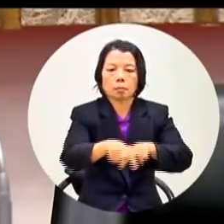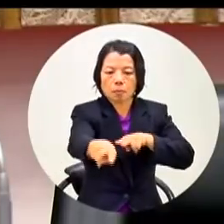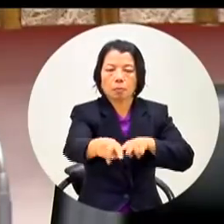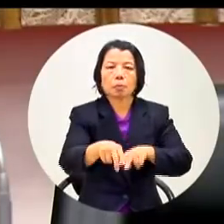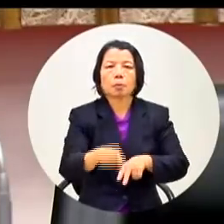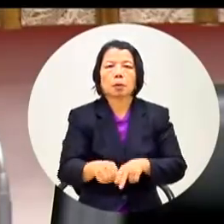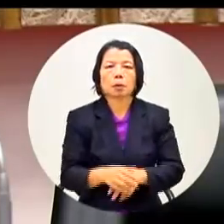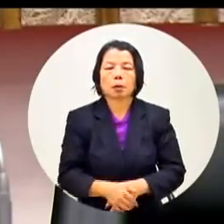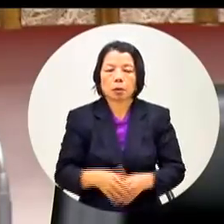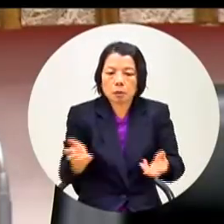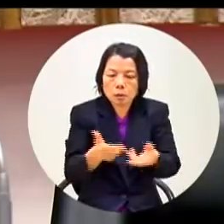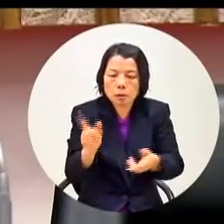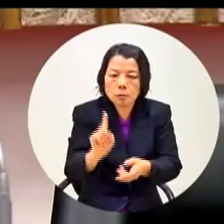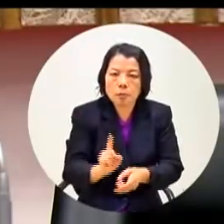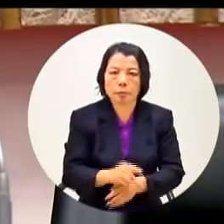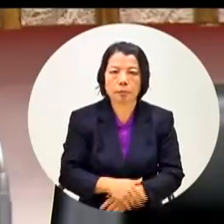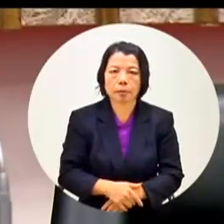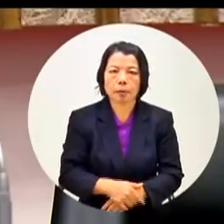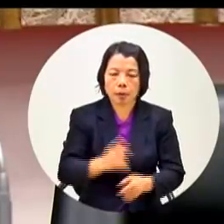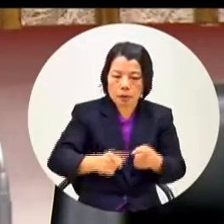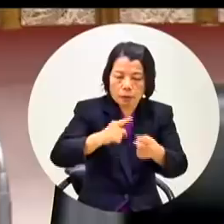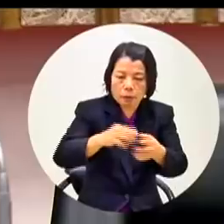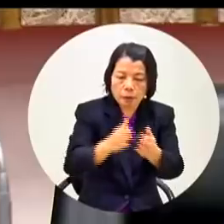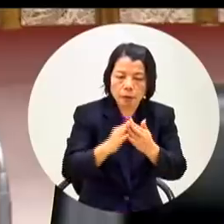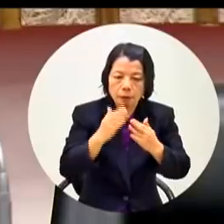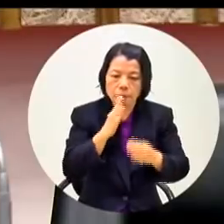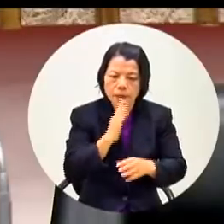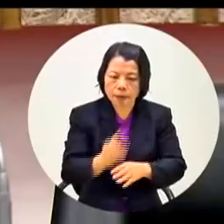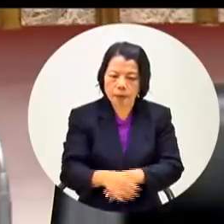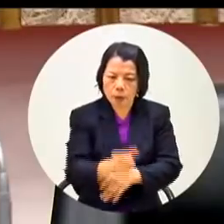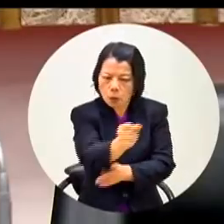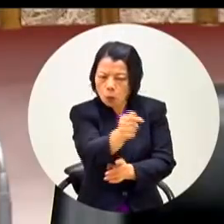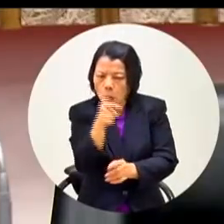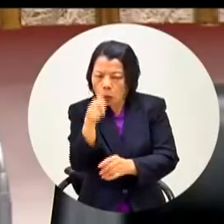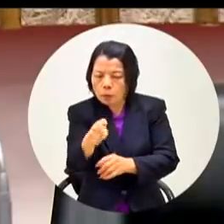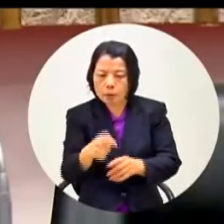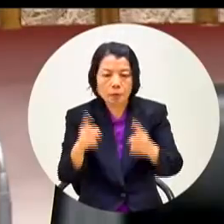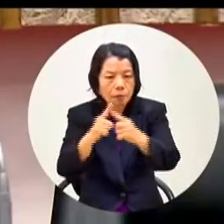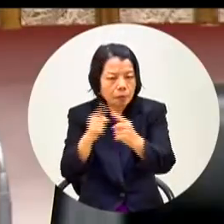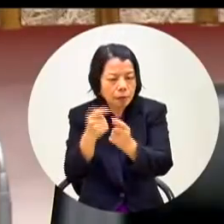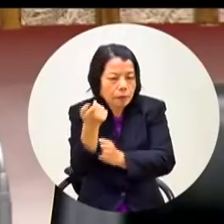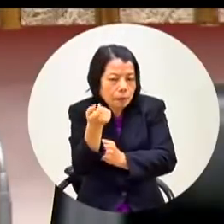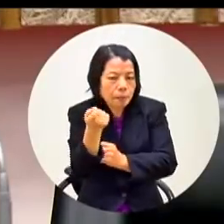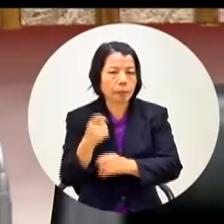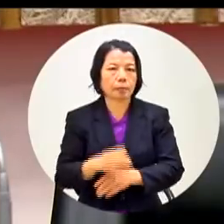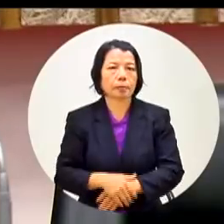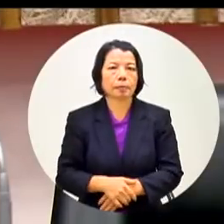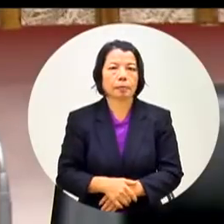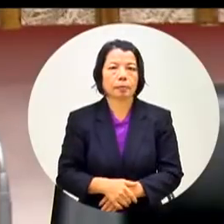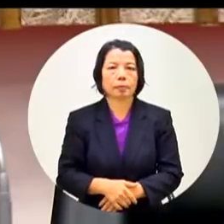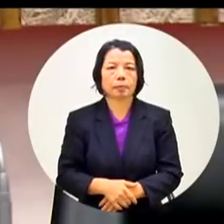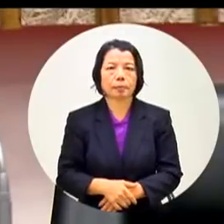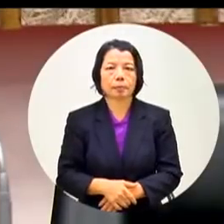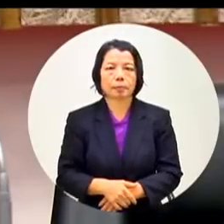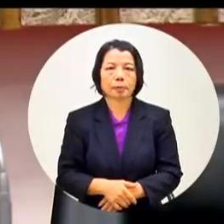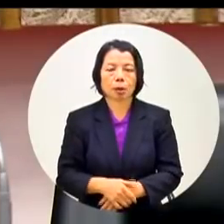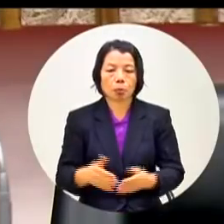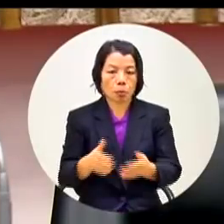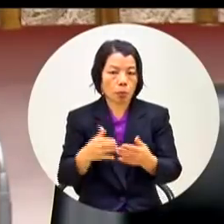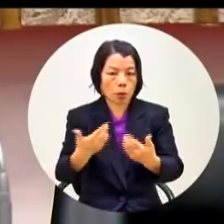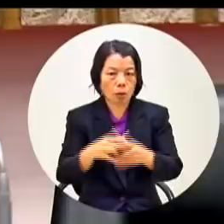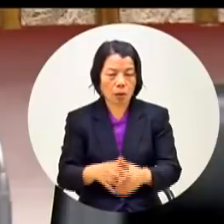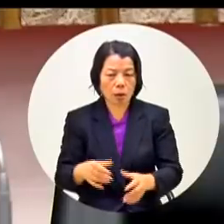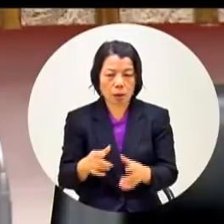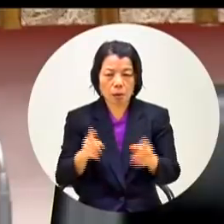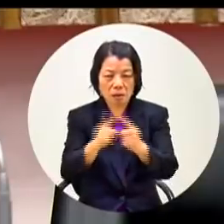该是在郊外哈，比较人口稀少的这样的一个区域哈，以免发生重大的一些意外。但是呢，